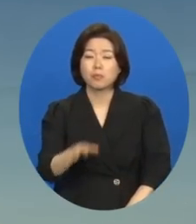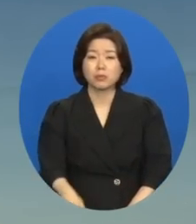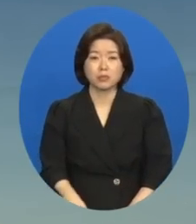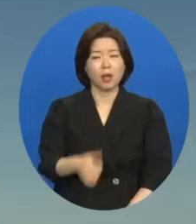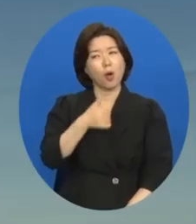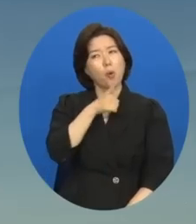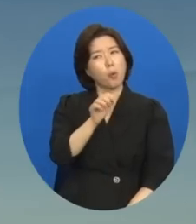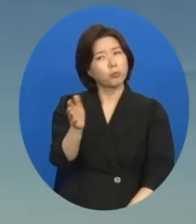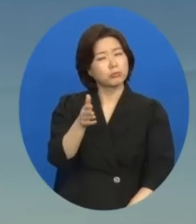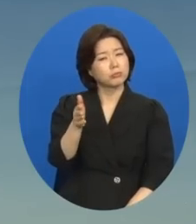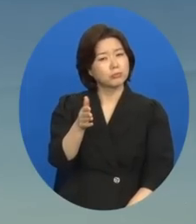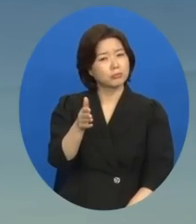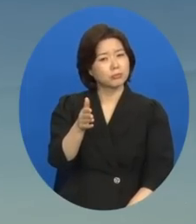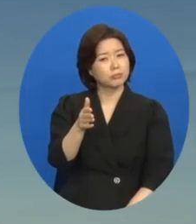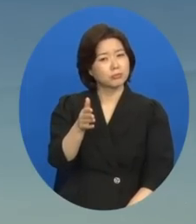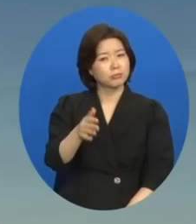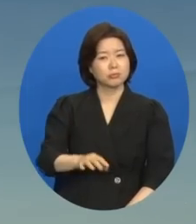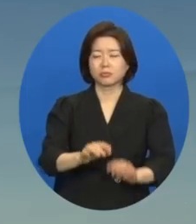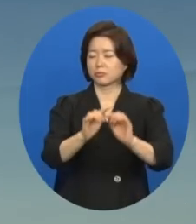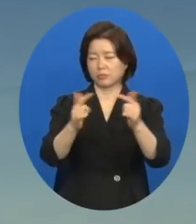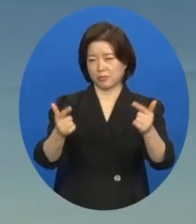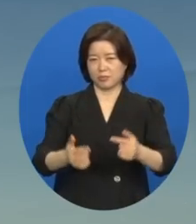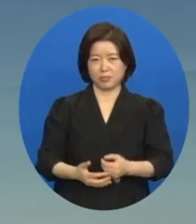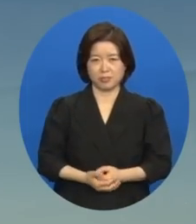하나요? 아니죠.